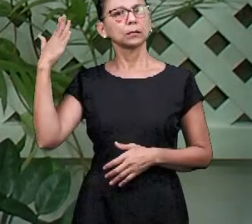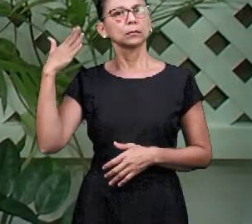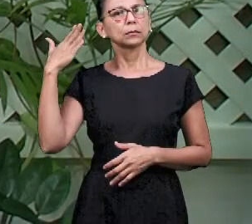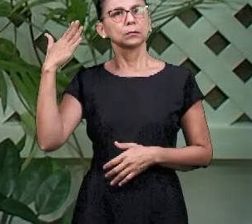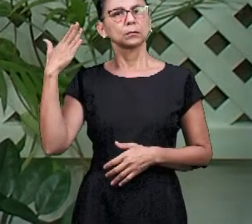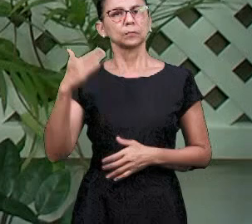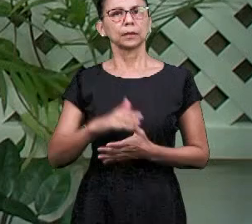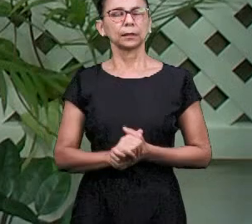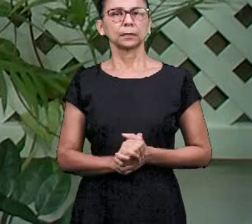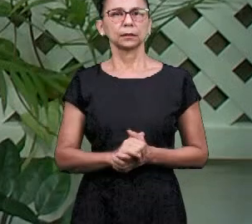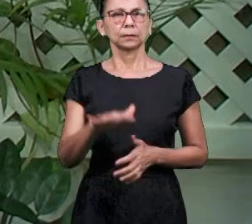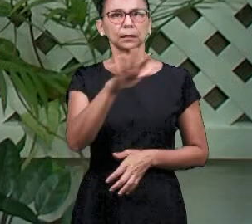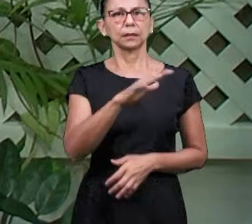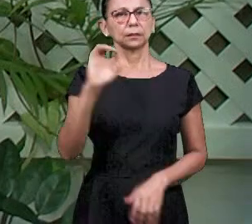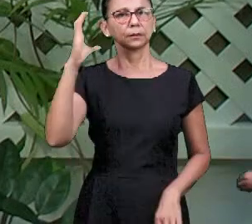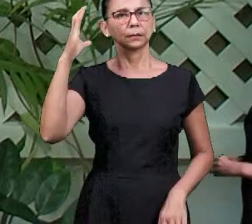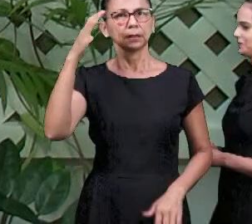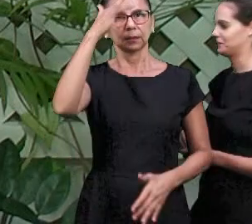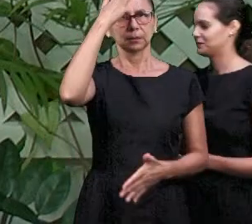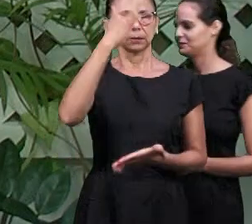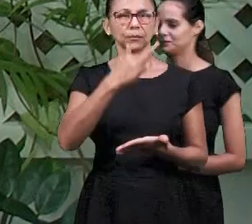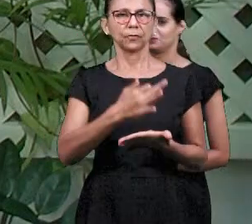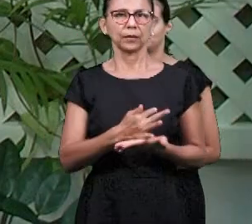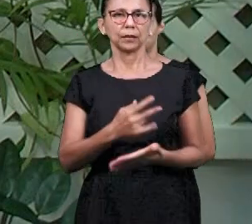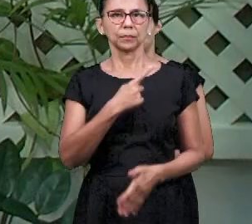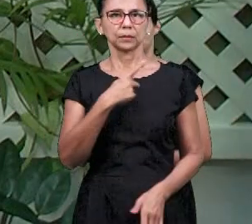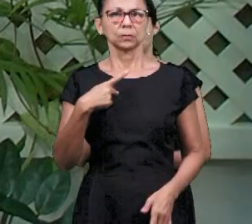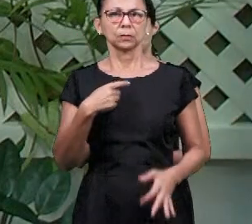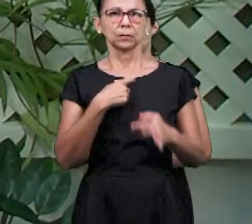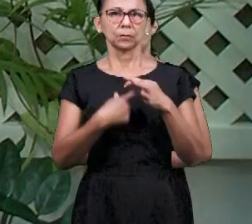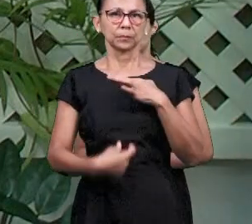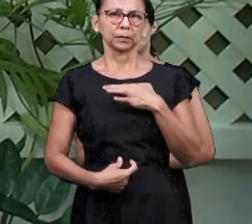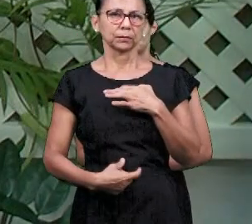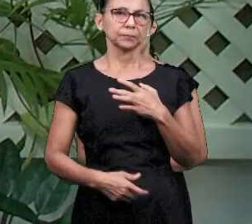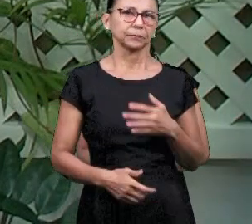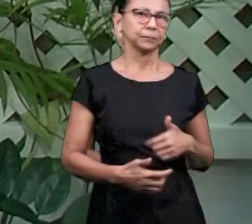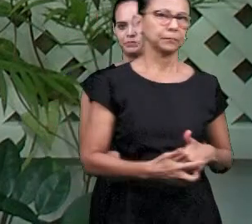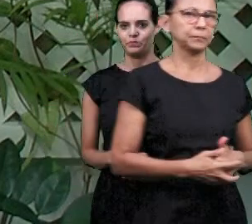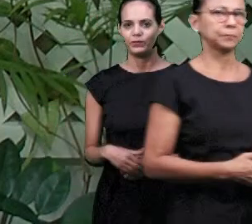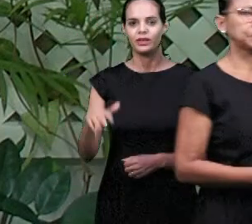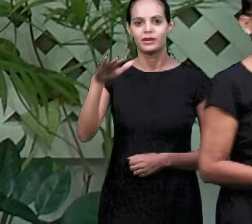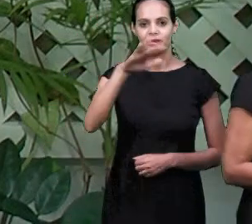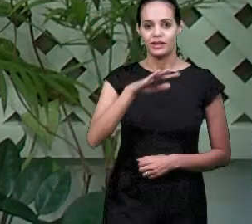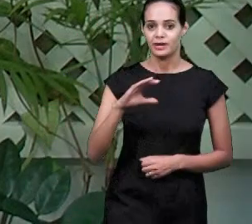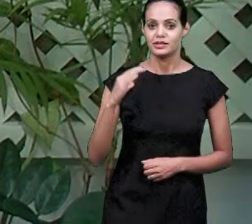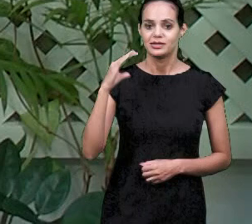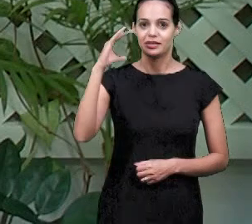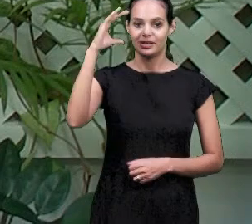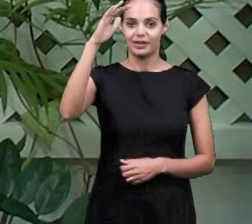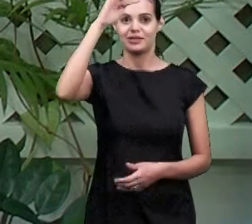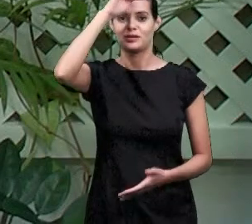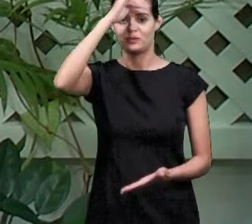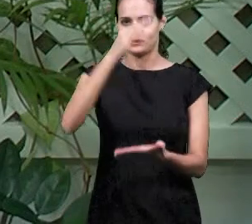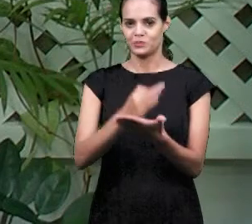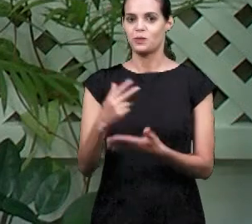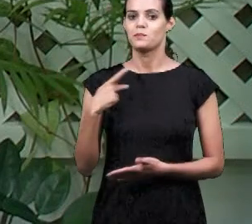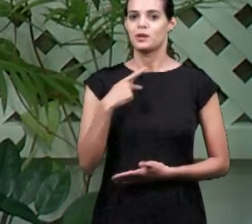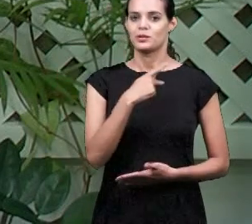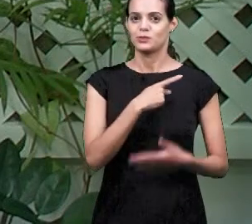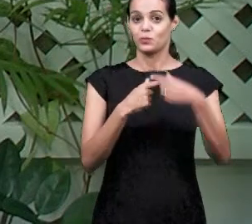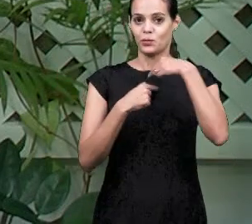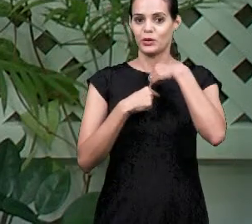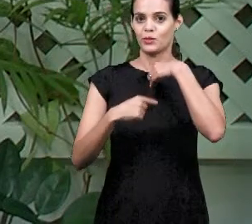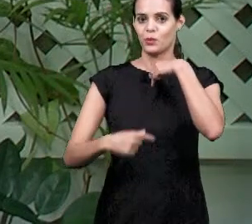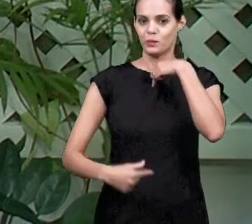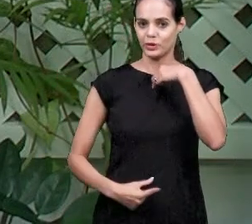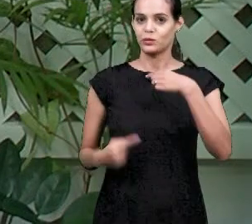Bible. 94 ans et nouveau converti. Que Dieu bénisse ce frère et beaucoup d'autres qui nous accompagnent, suivent avec nous